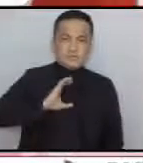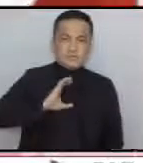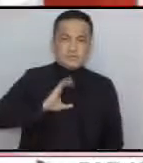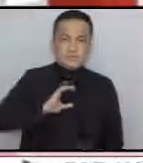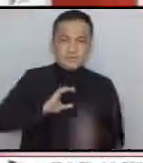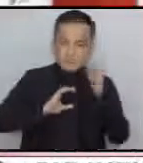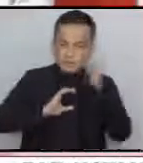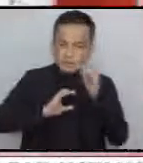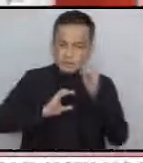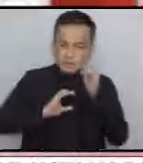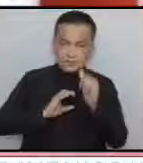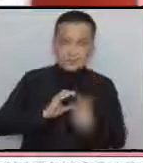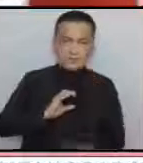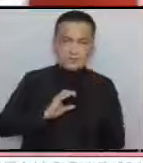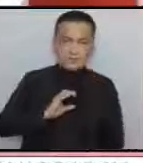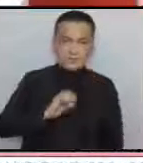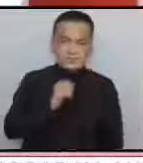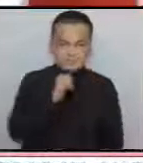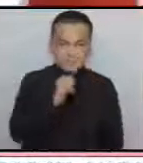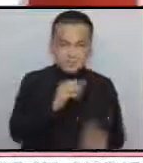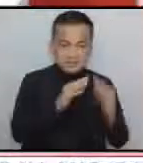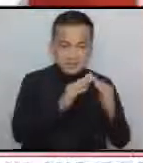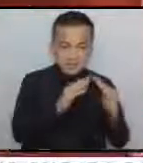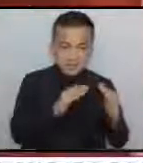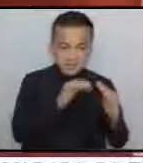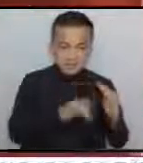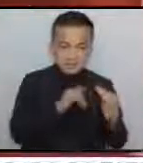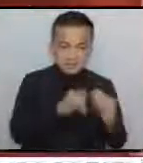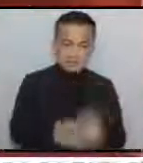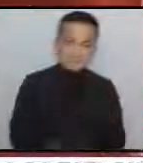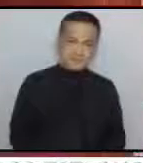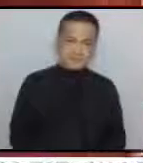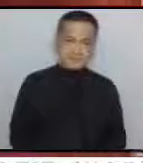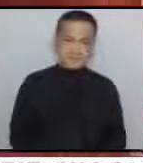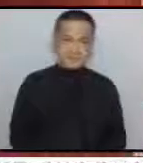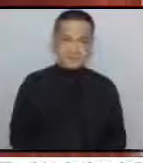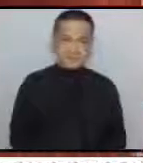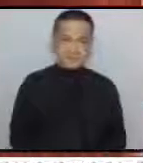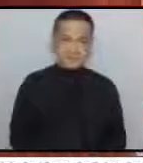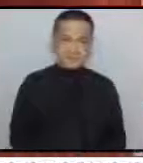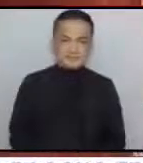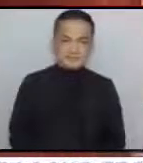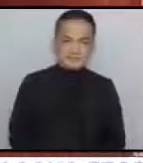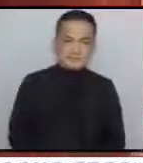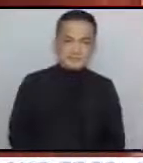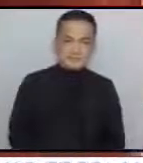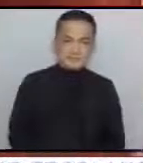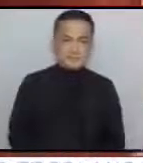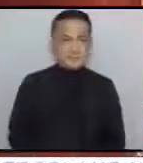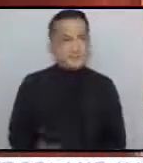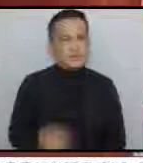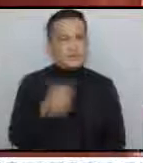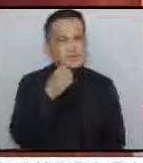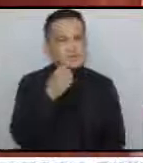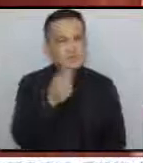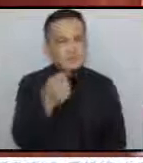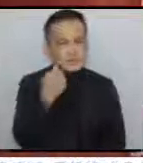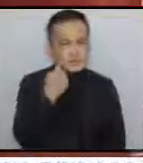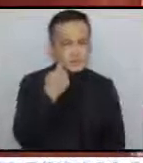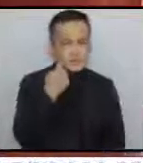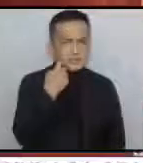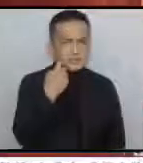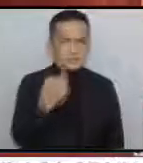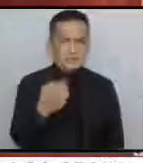lang tayo pang bahay. Yeah. Miss Isa, you mentioned earlier na yung paintings mo represent an independent